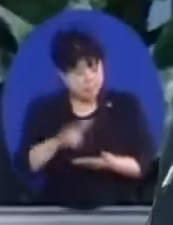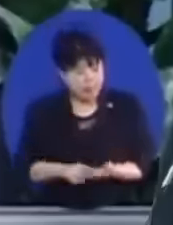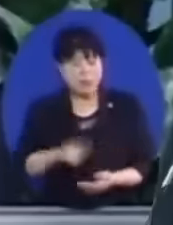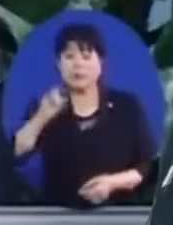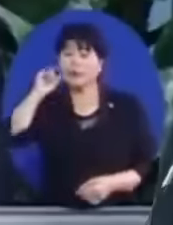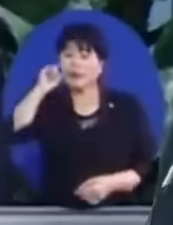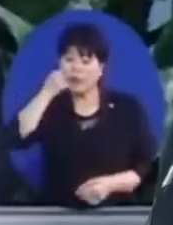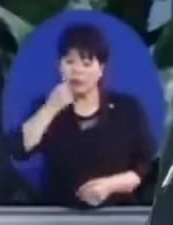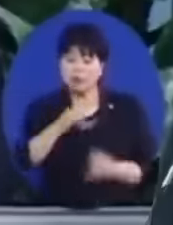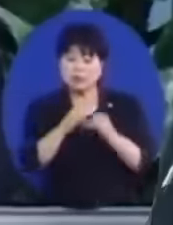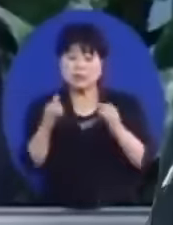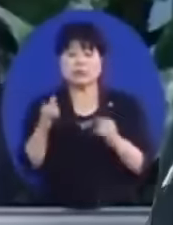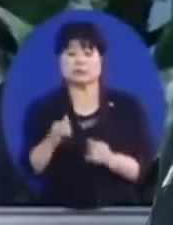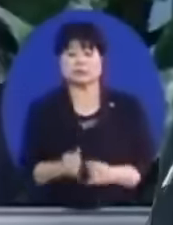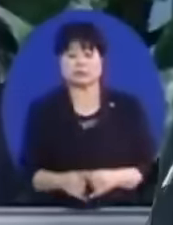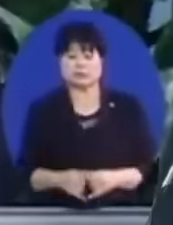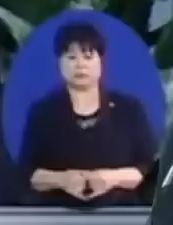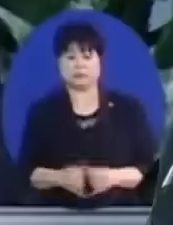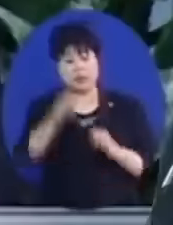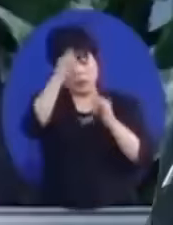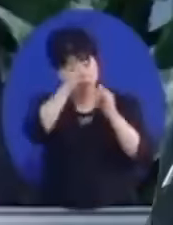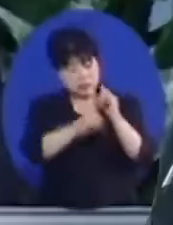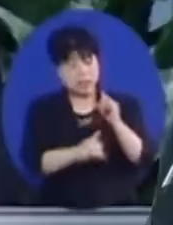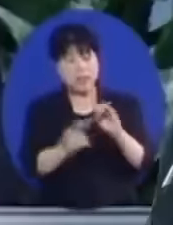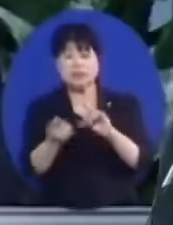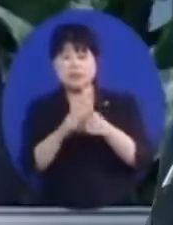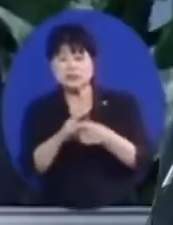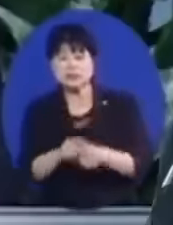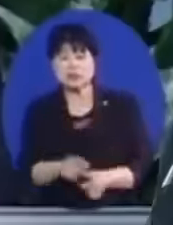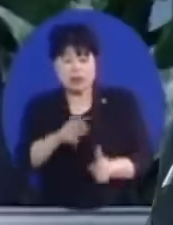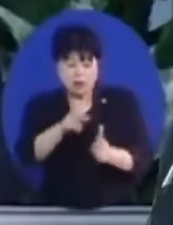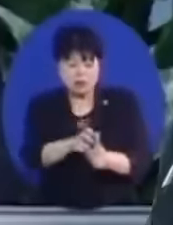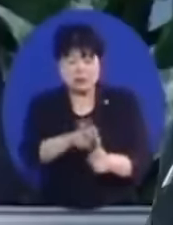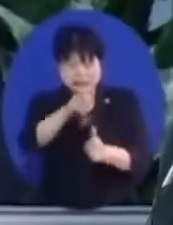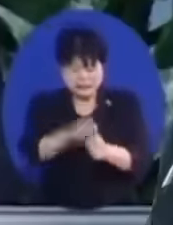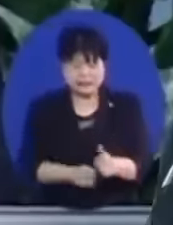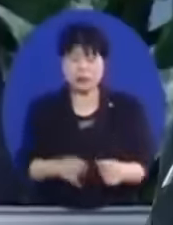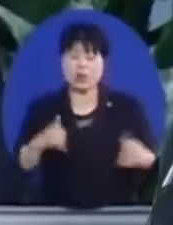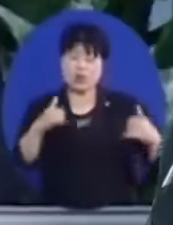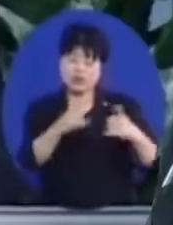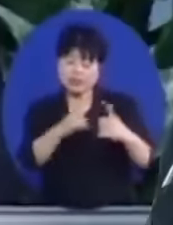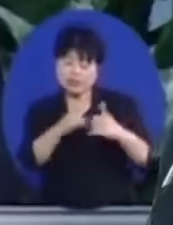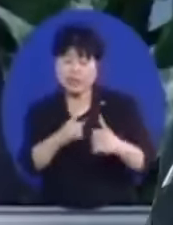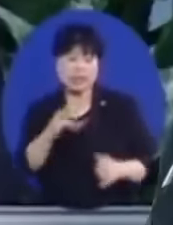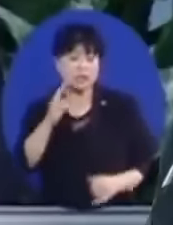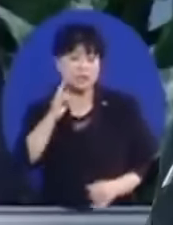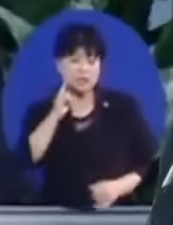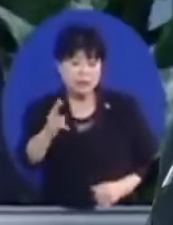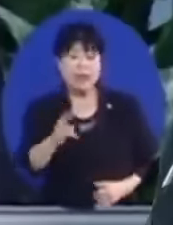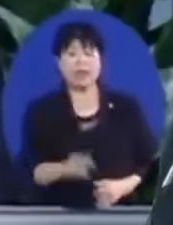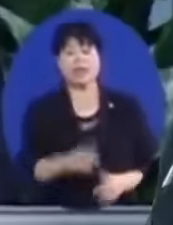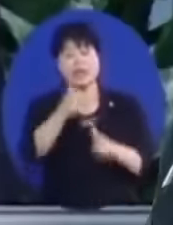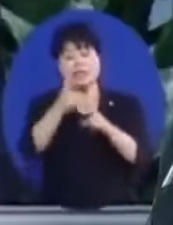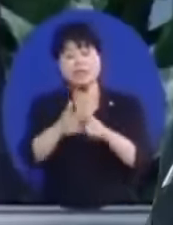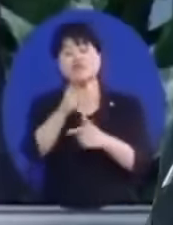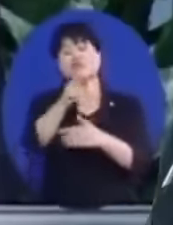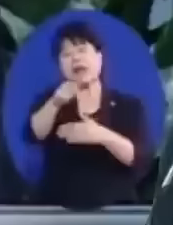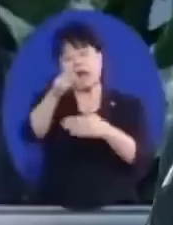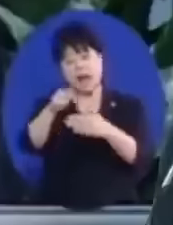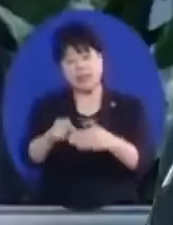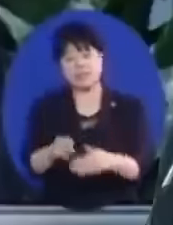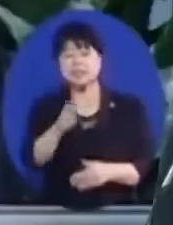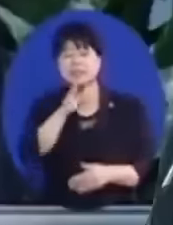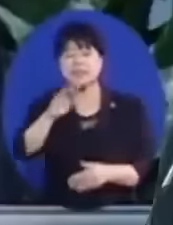없어요. 인류 역사 이후에 늘 사람들은 물고 찢고 싸우고 전쟁하면서 살았습니다. 우리는 예수 그리스도 안에서 이